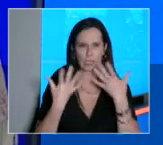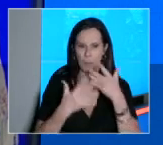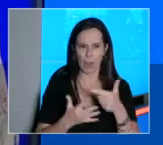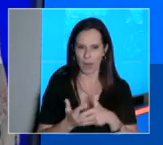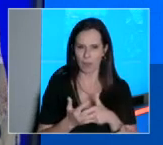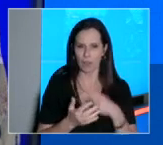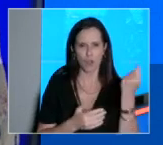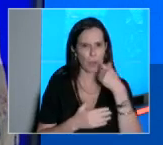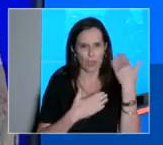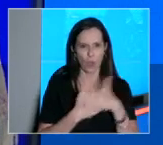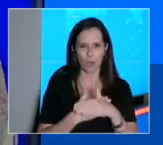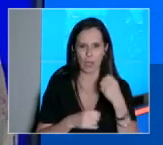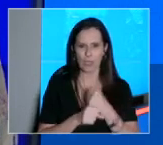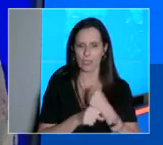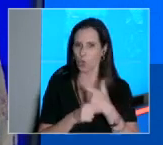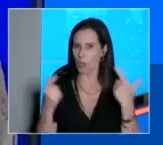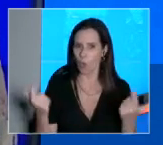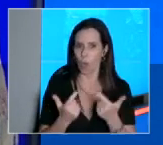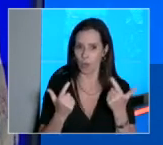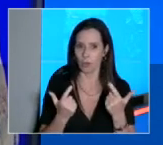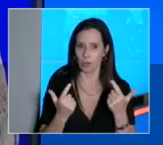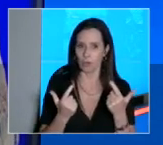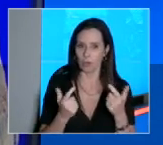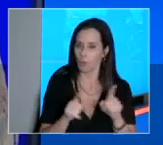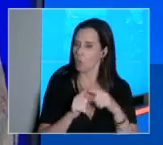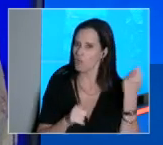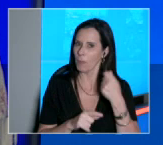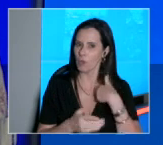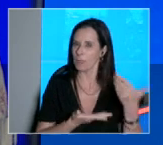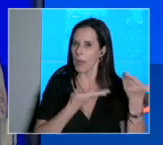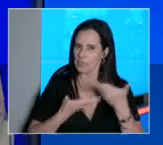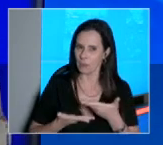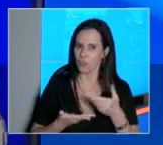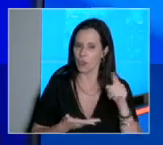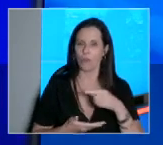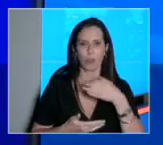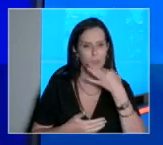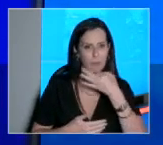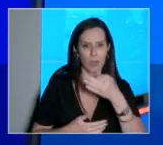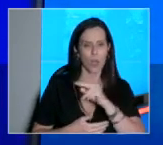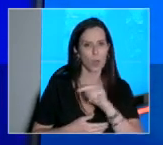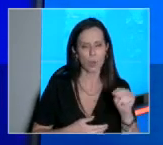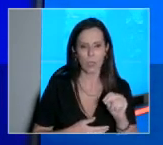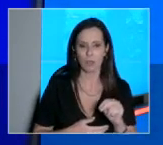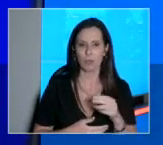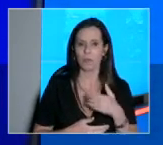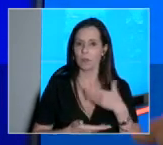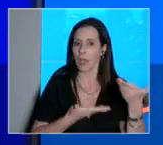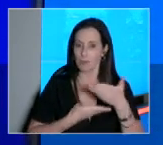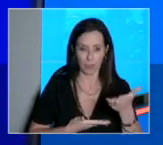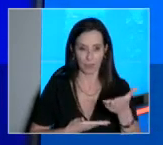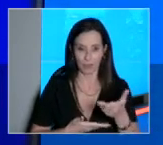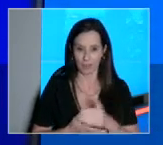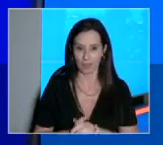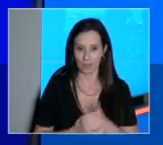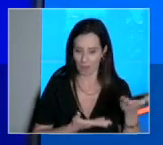אספר לכם שבשבת האחרונה קיימנו אירוע כמידי שבת, שאני מזמין מישהו שיבוא לדבר על נושא מסוים, אני מזמין אותך